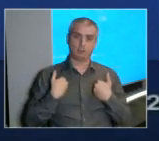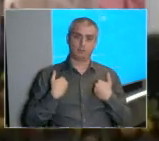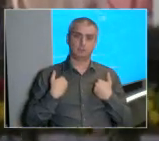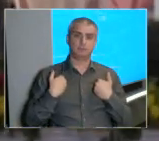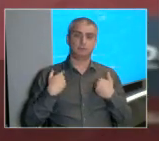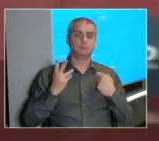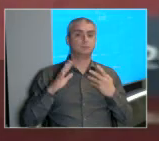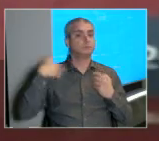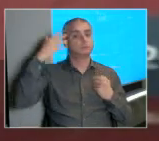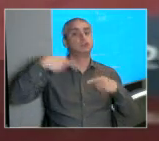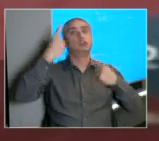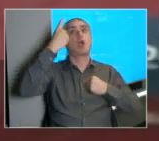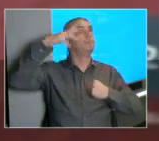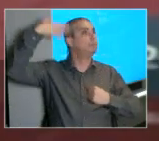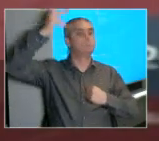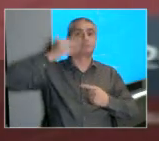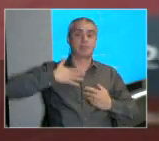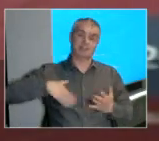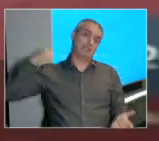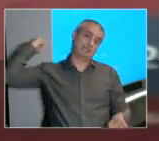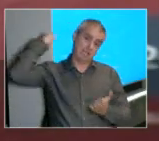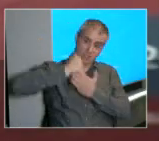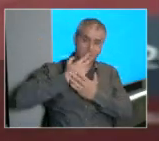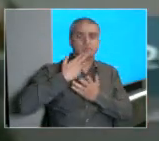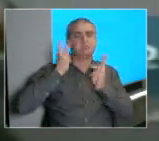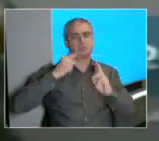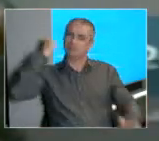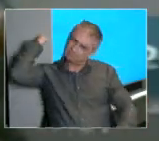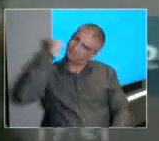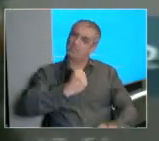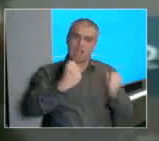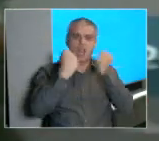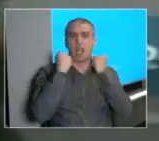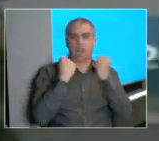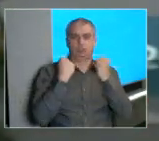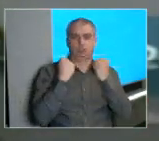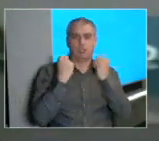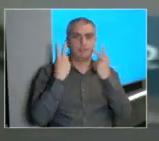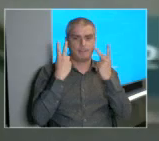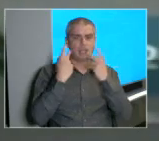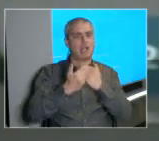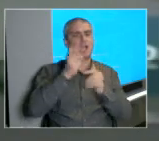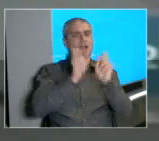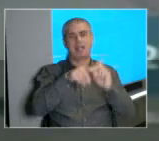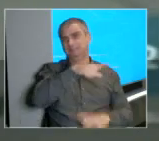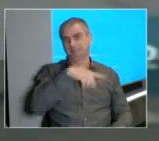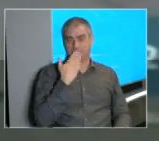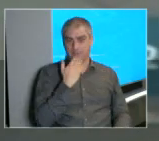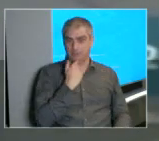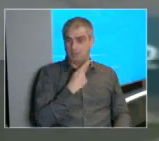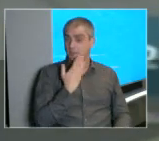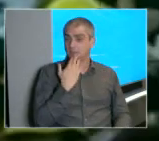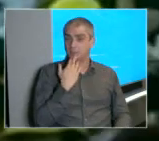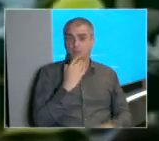בעלות משמעות שביום פקודה שנתקוף את ישראל, הפגיעה תהיה קשה מאוד, בעיקר בעורף האזרחי. עכשיו,